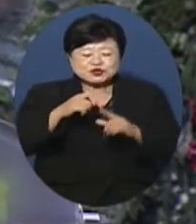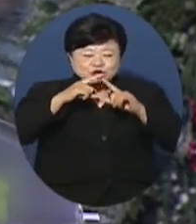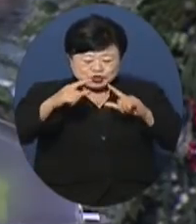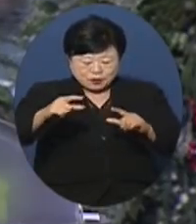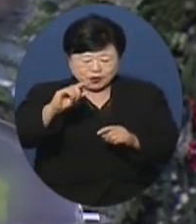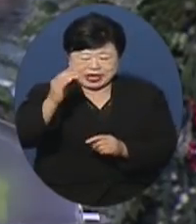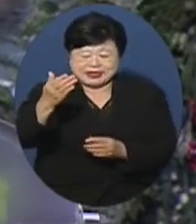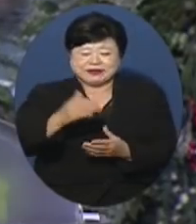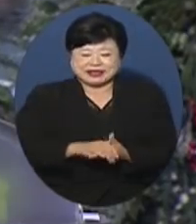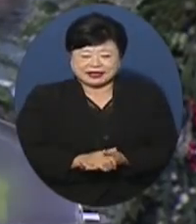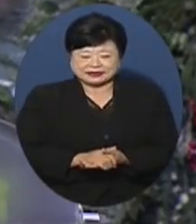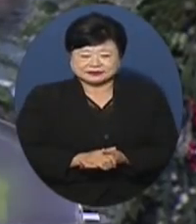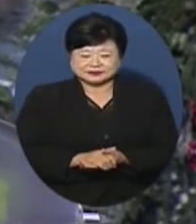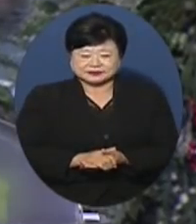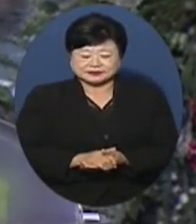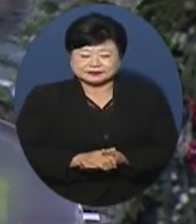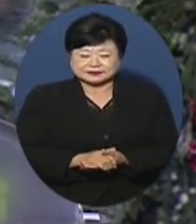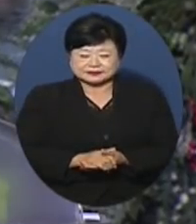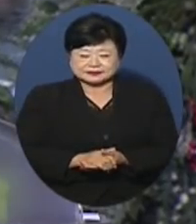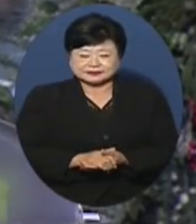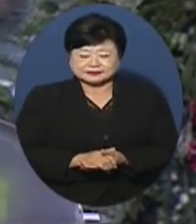선포해야 됩니다.